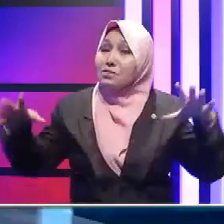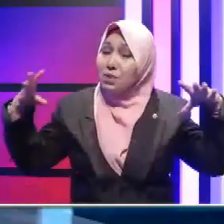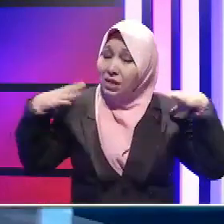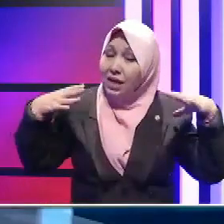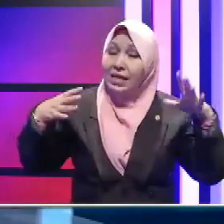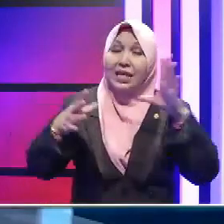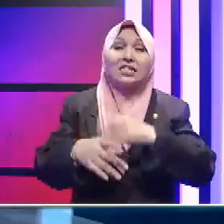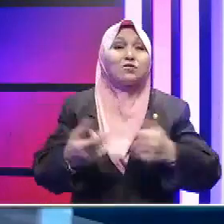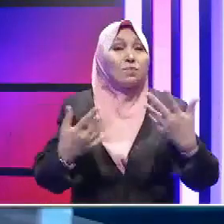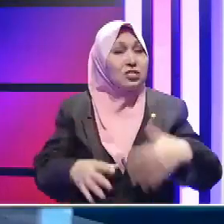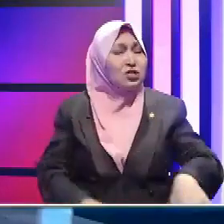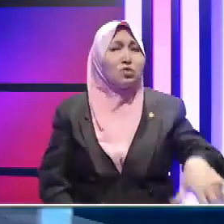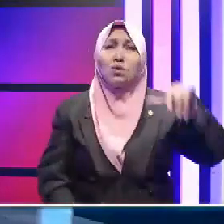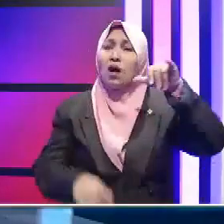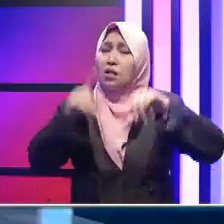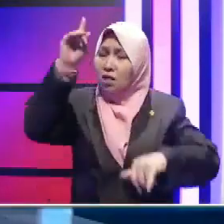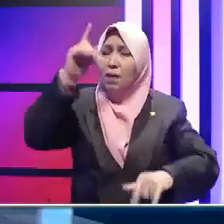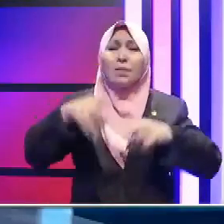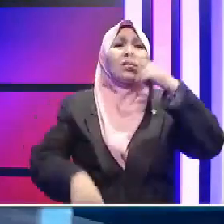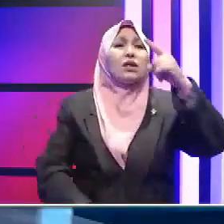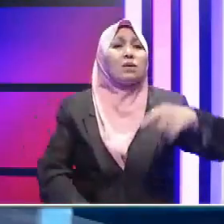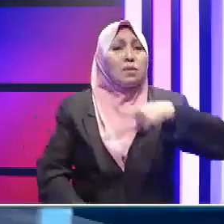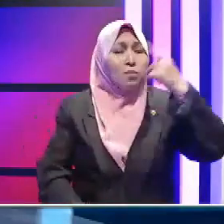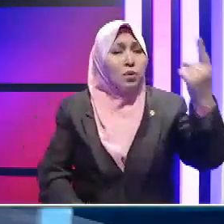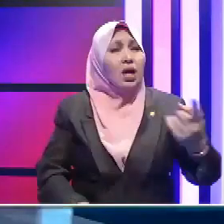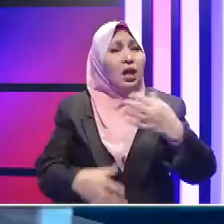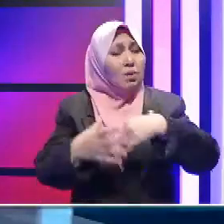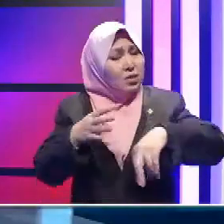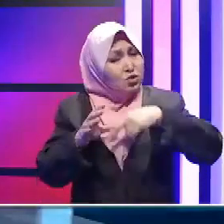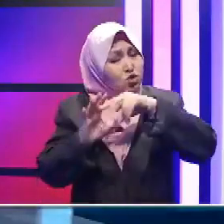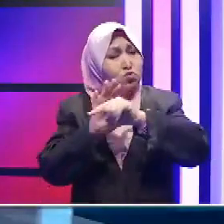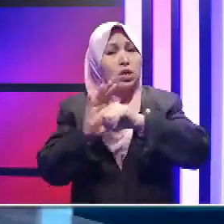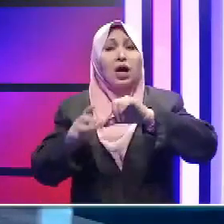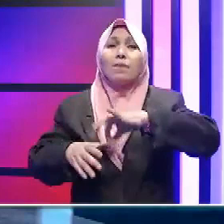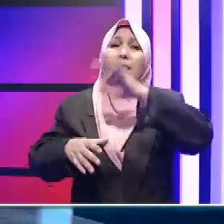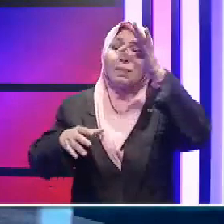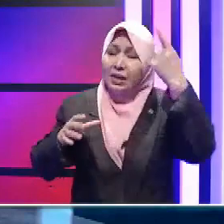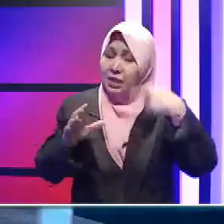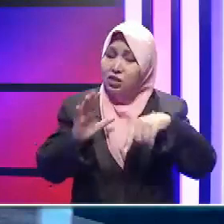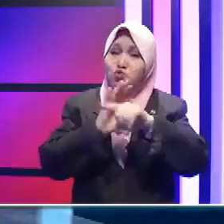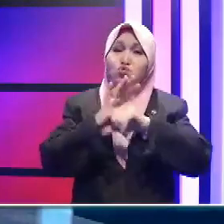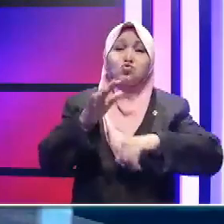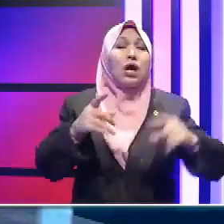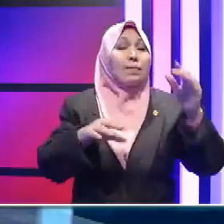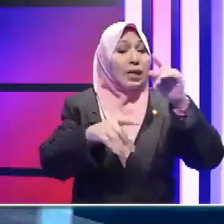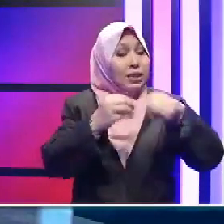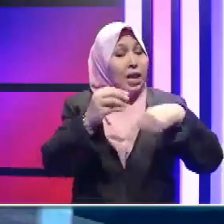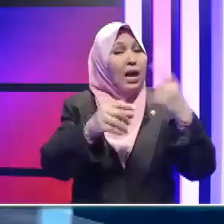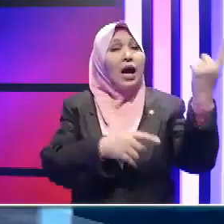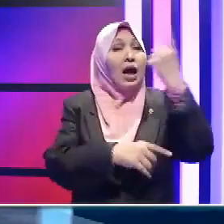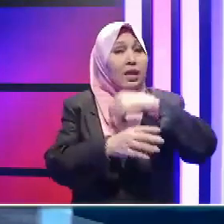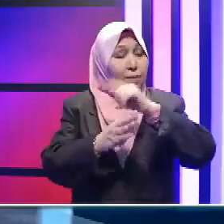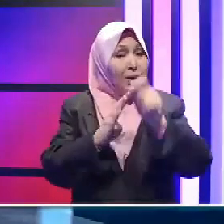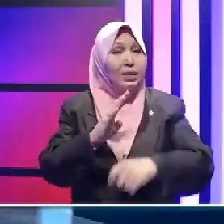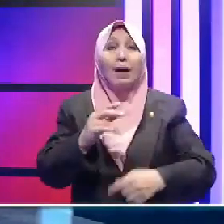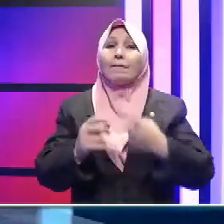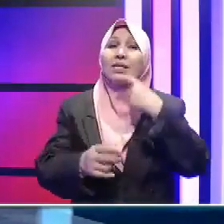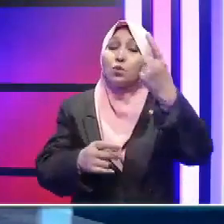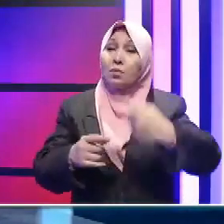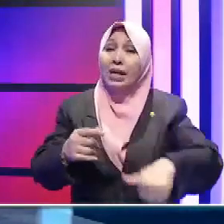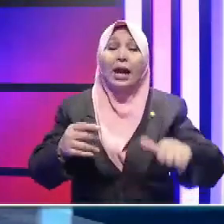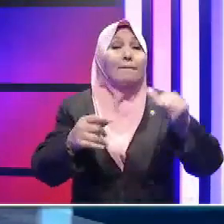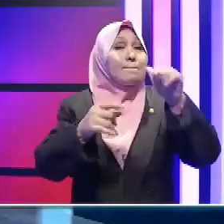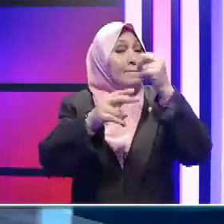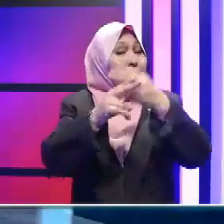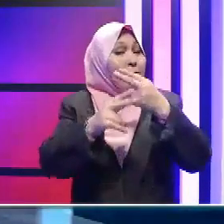Arung dan ketiga ini cerita dalam surah pesan hari kiamat Mari kita lihat penyebutan malaikat terlebih dahulu